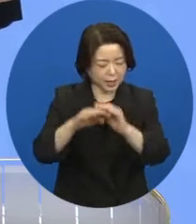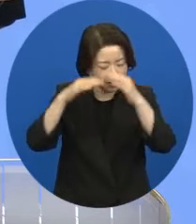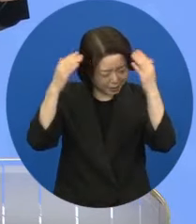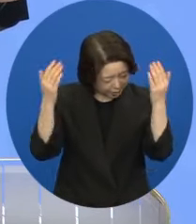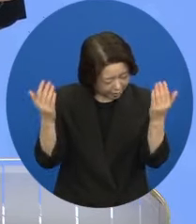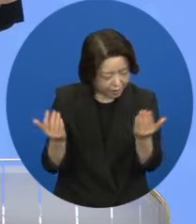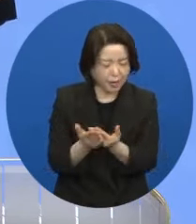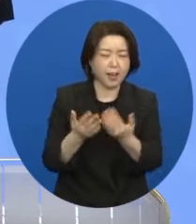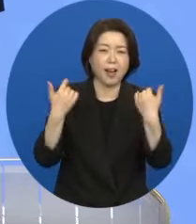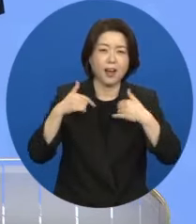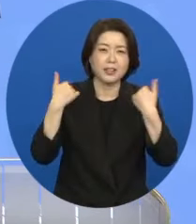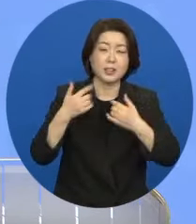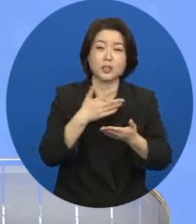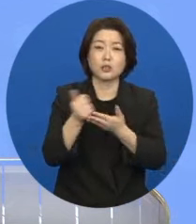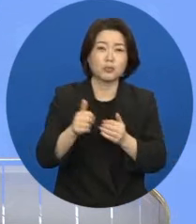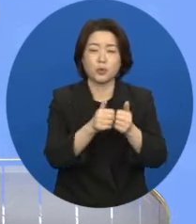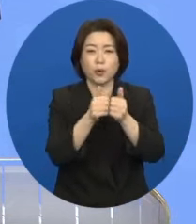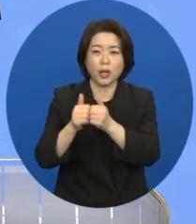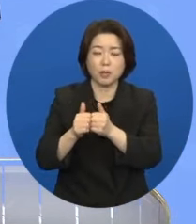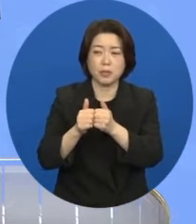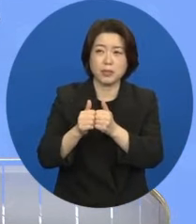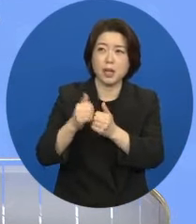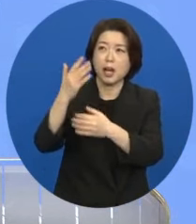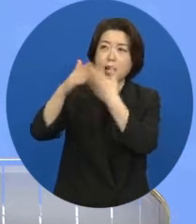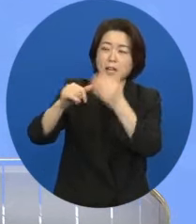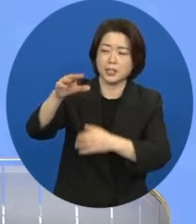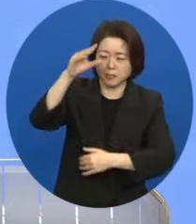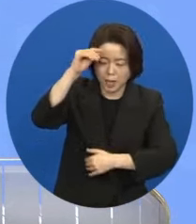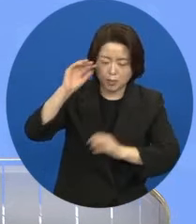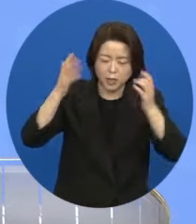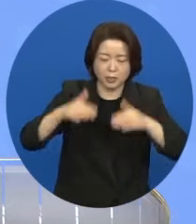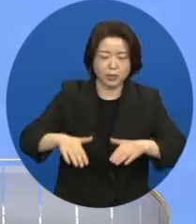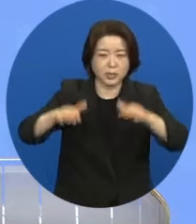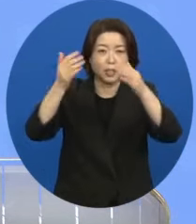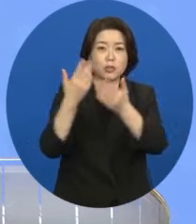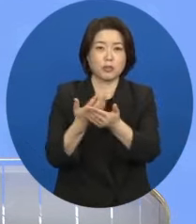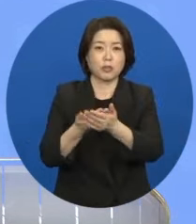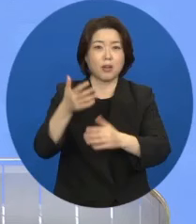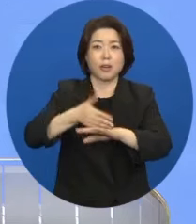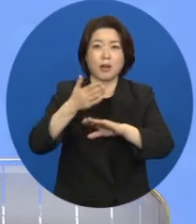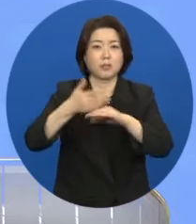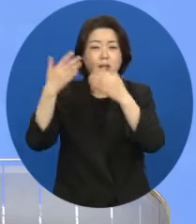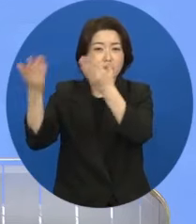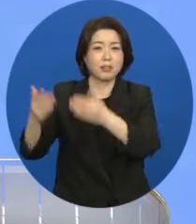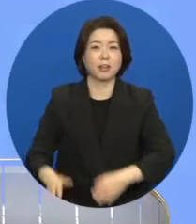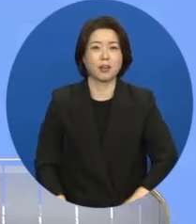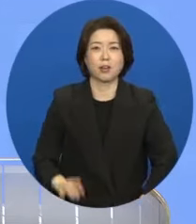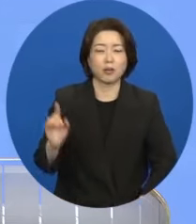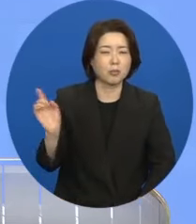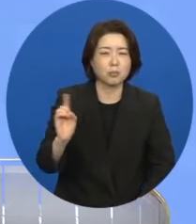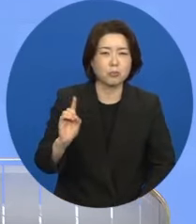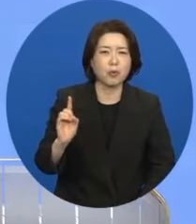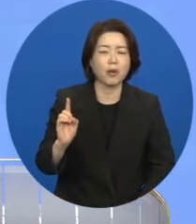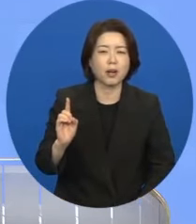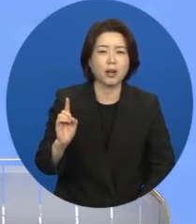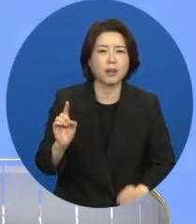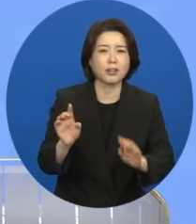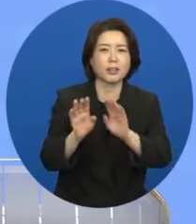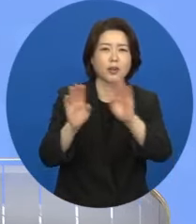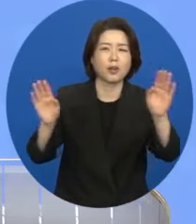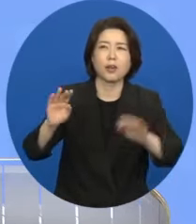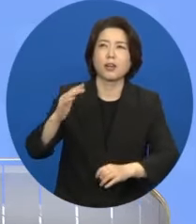주님과 동행하며 닮아가는 아이들이 되게 해 주십시오 그렇게 감사하는데 뭐가 열려요 임재 문이